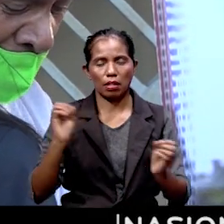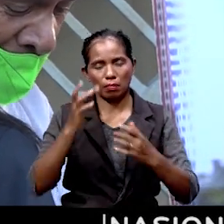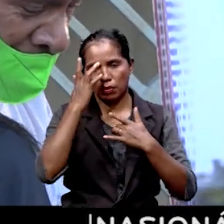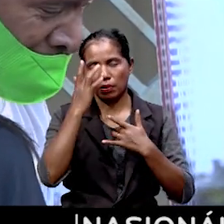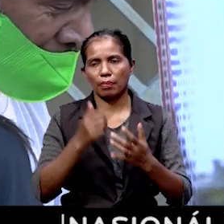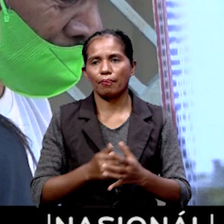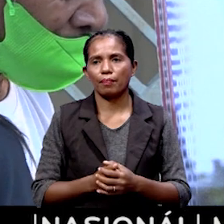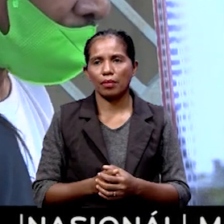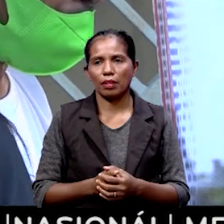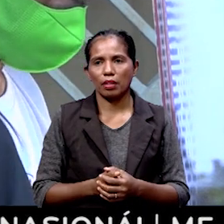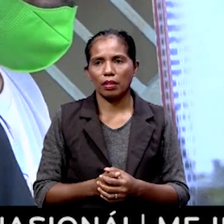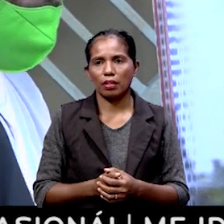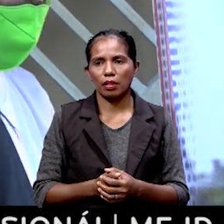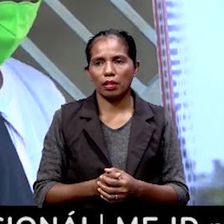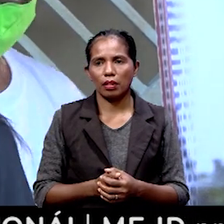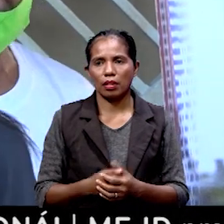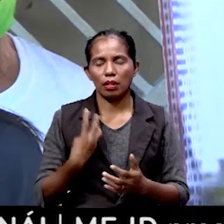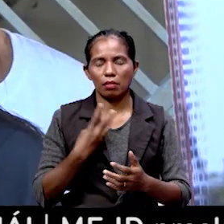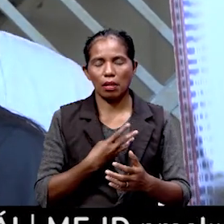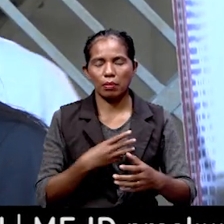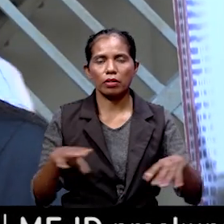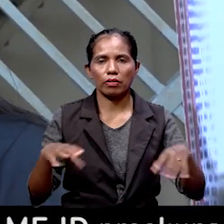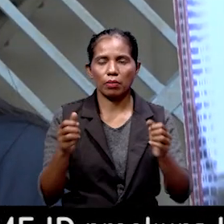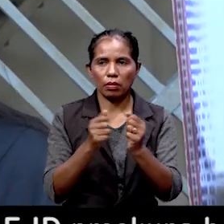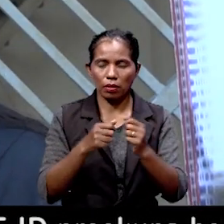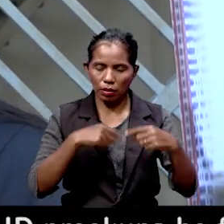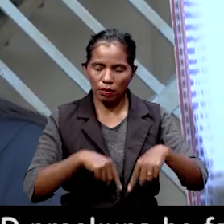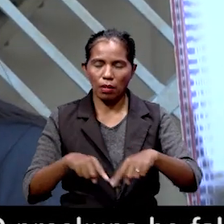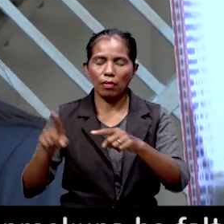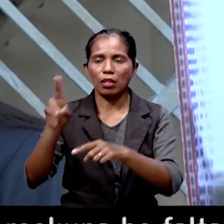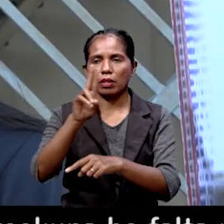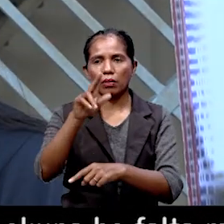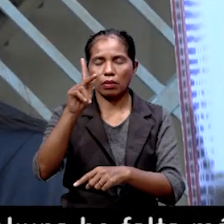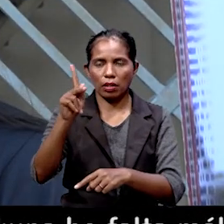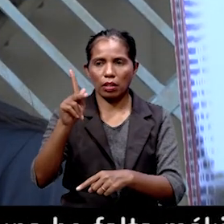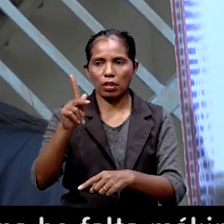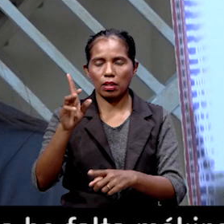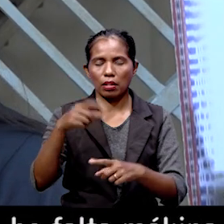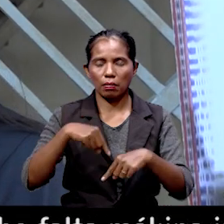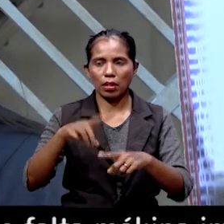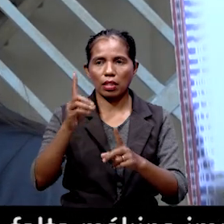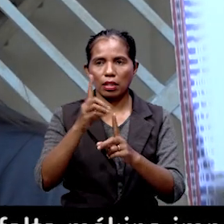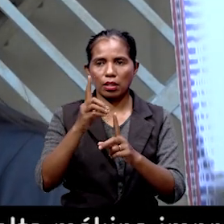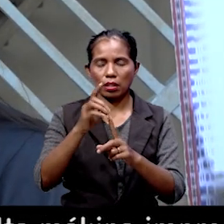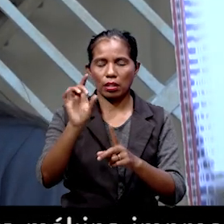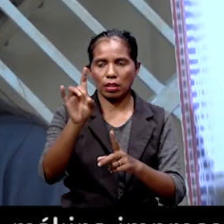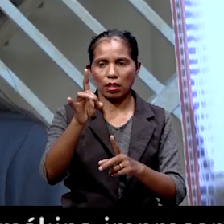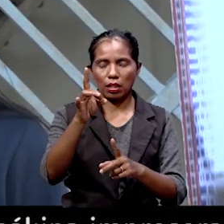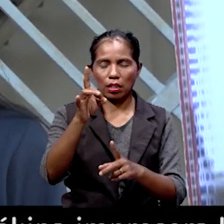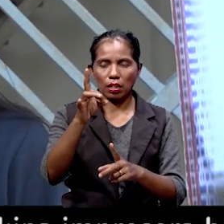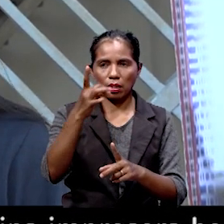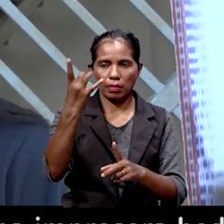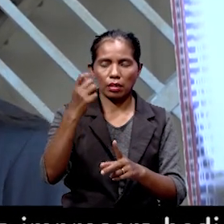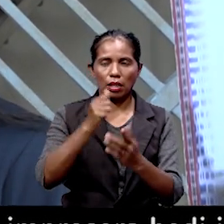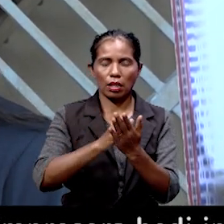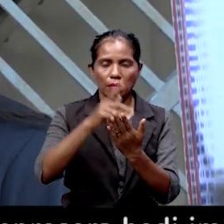antau nyeu esforsuan ya kazan ang familia tu kazan fila fali bahasa Inglaterra antau nye fila ya dia dijawe tu April